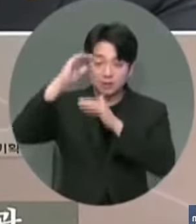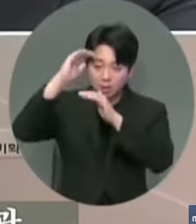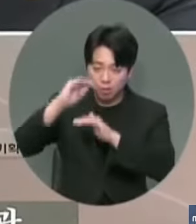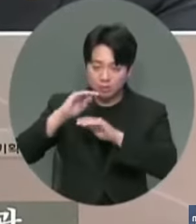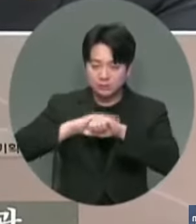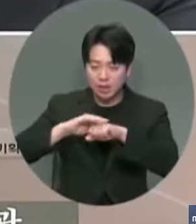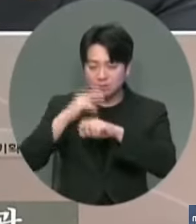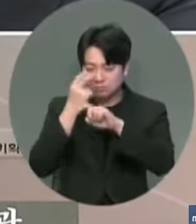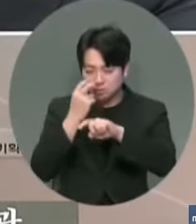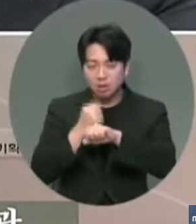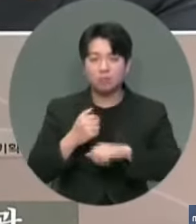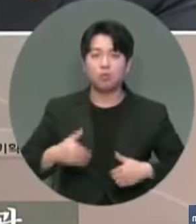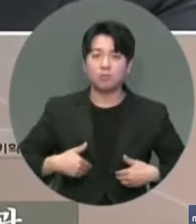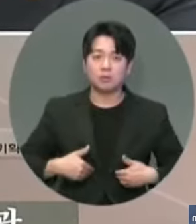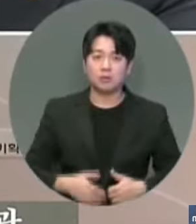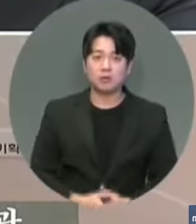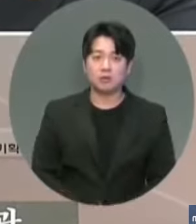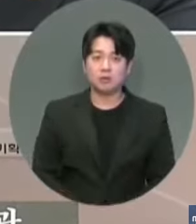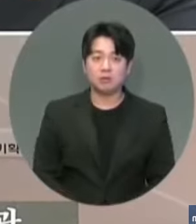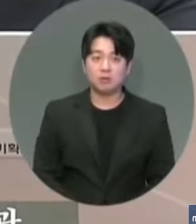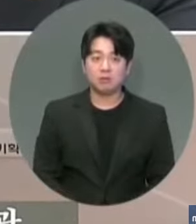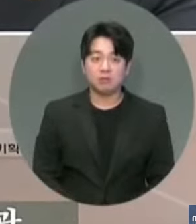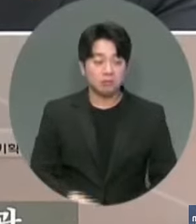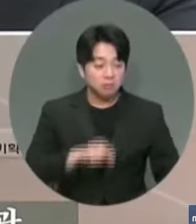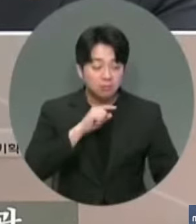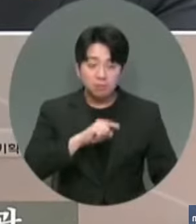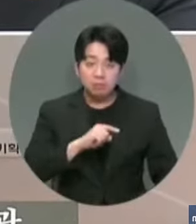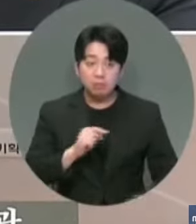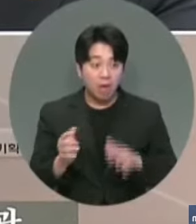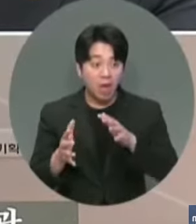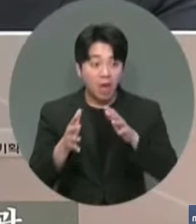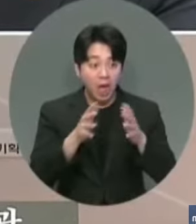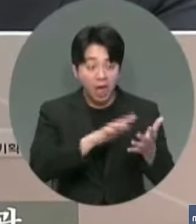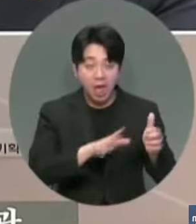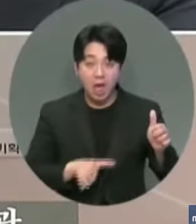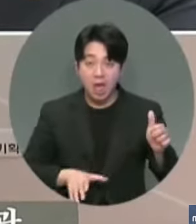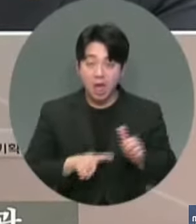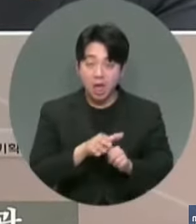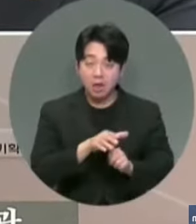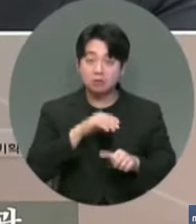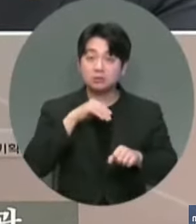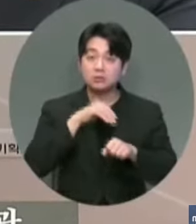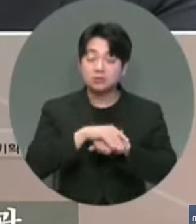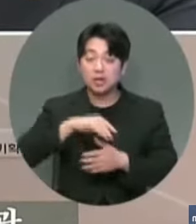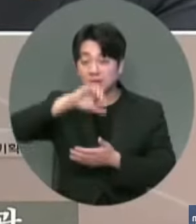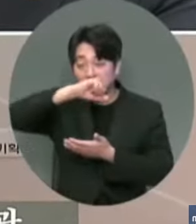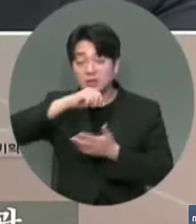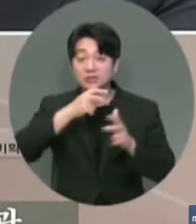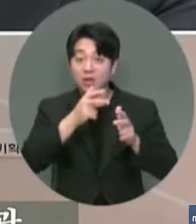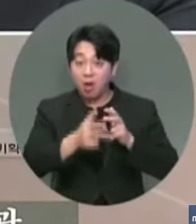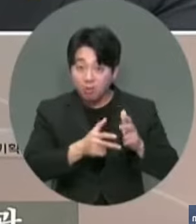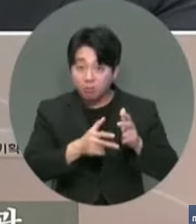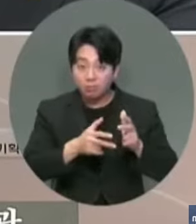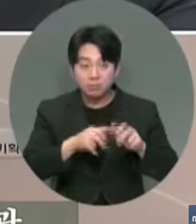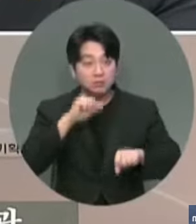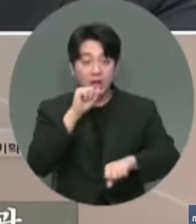이런 비극적인 무슨 제노사이드형 사업을 하는데 우리 예산을 투입하고 이거 잘했다 박수 칠 일이